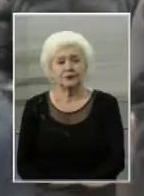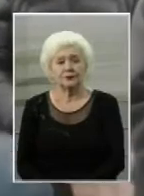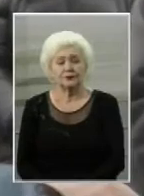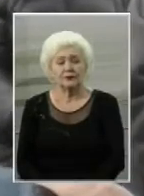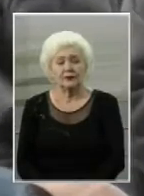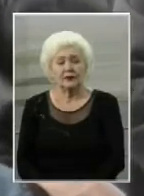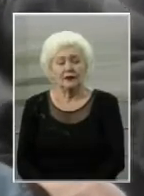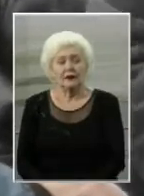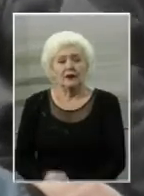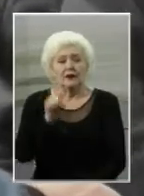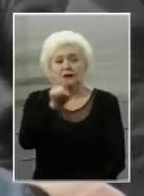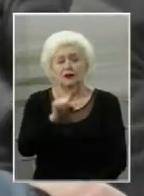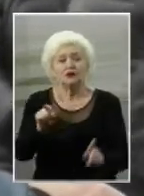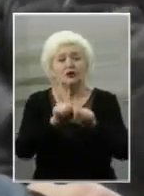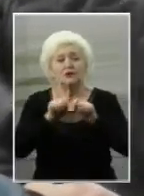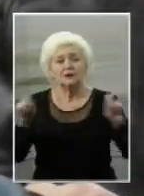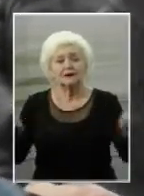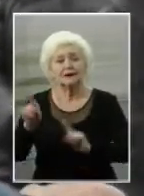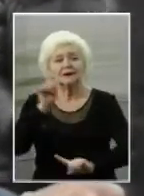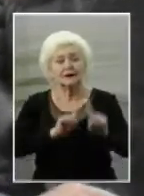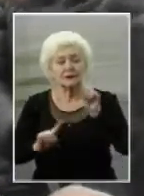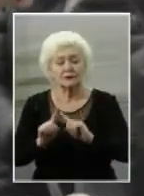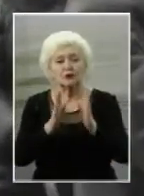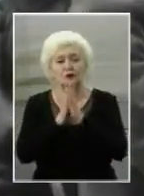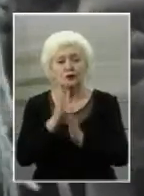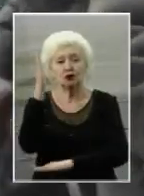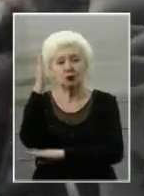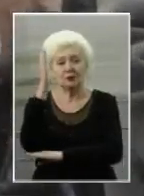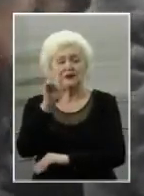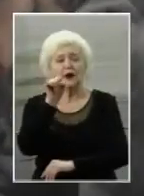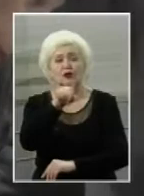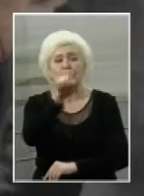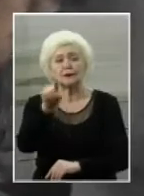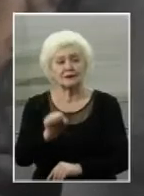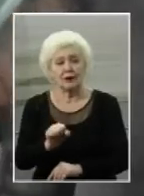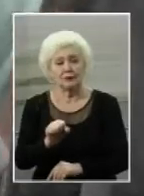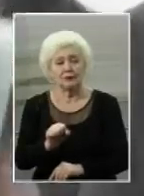за те, щоб відкрити наші збори, прошу підняти руку. Хто за?